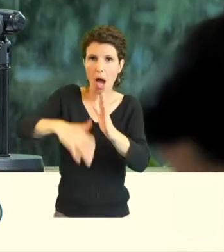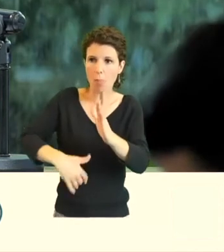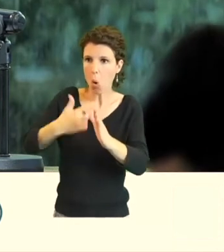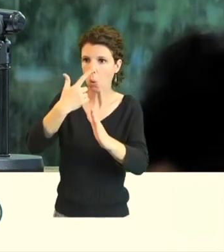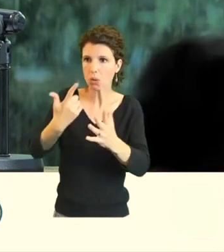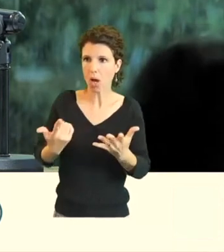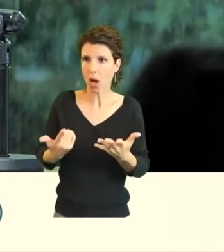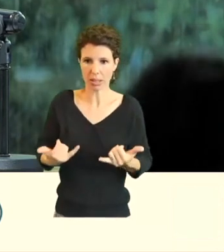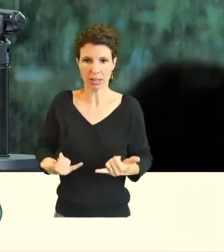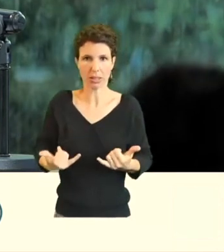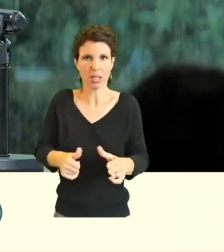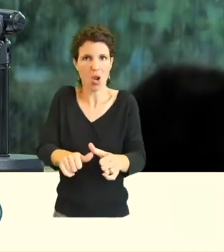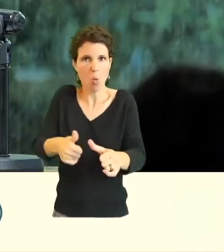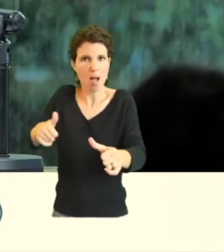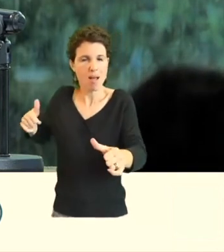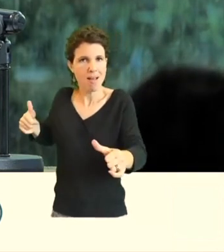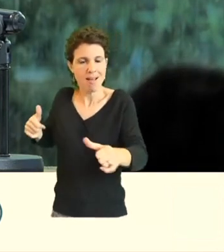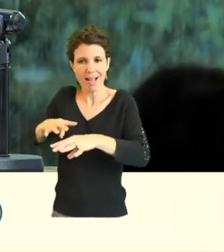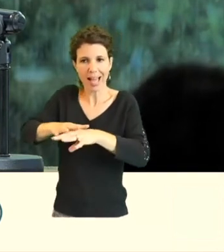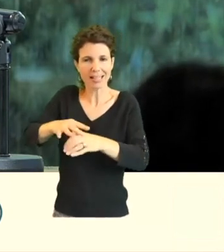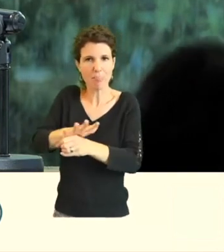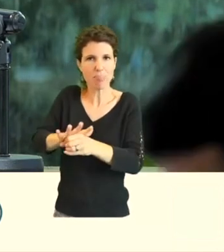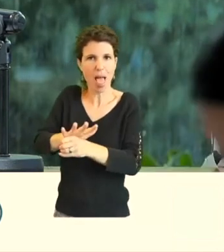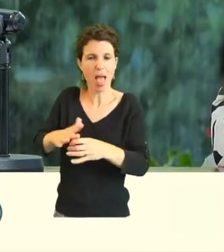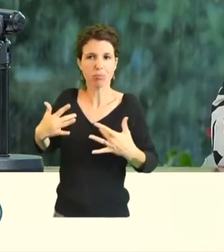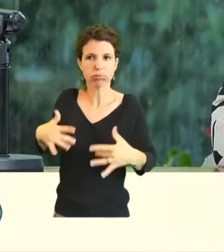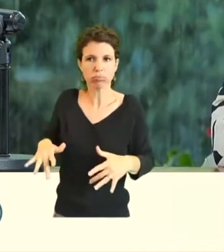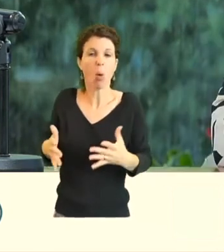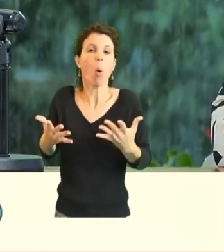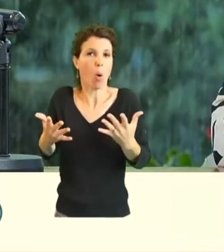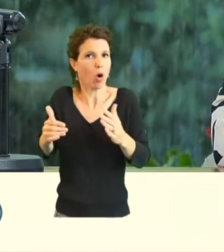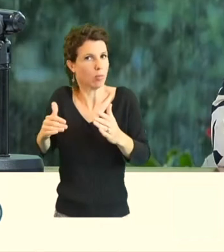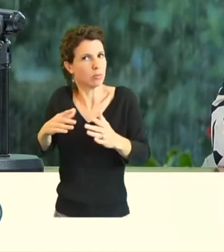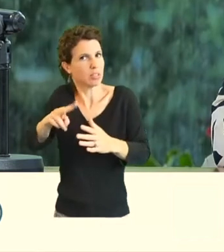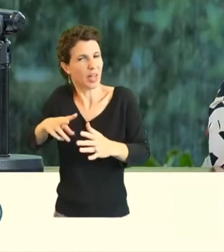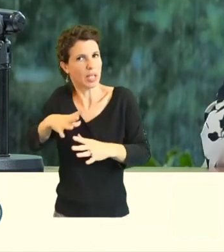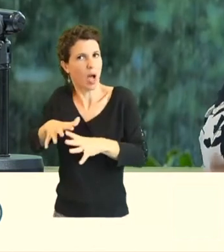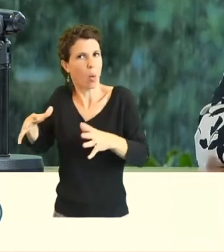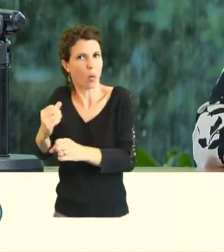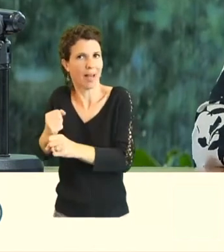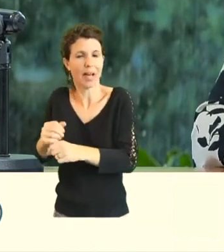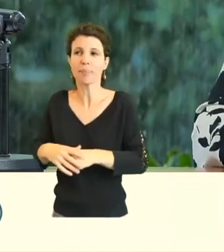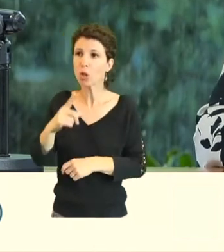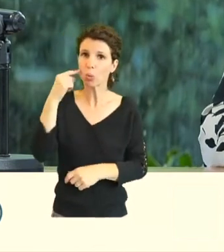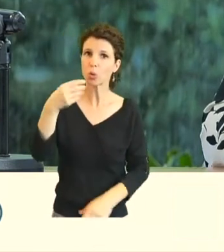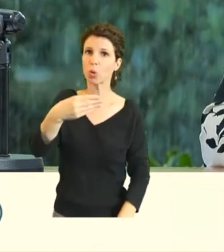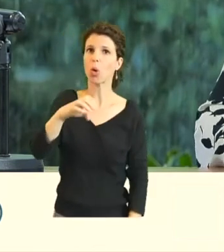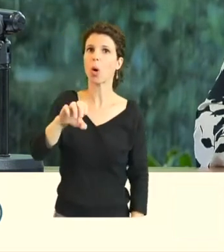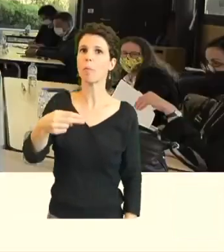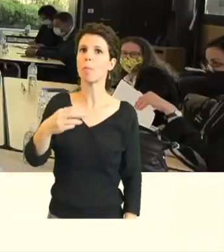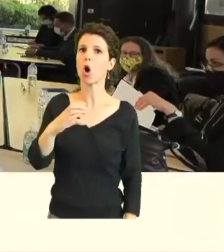de la Plaine et de ses enjeux, et Dieu sait si en la matière, il y en a. Monsieur Manchon, vous avez demandé la parole.